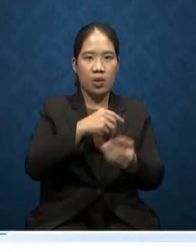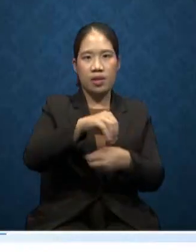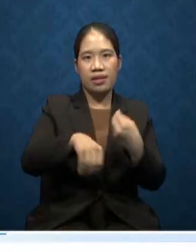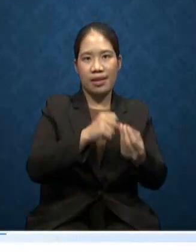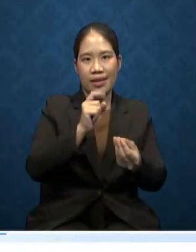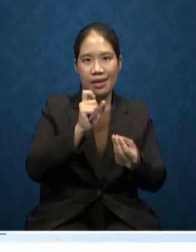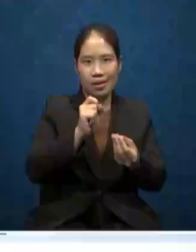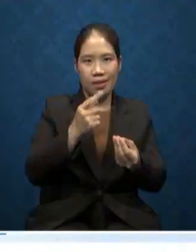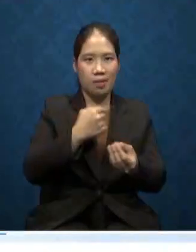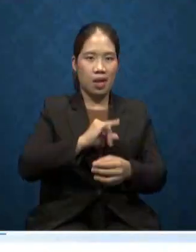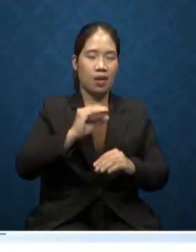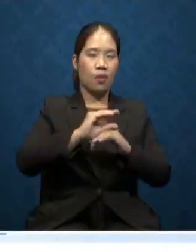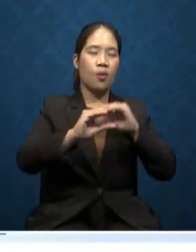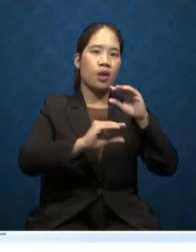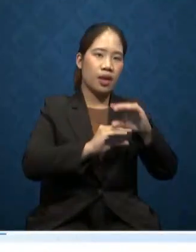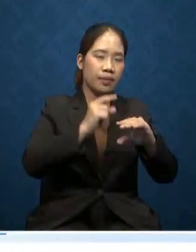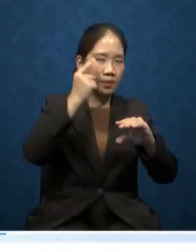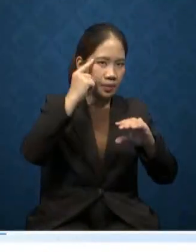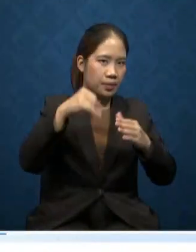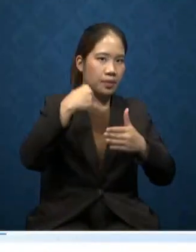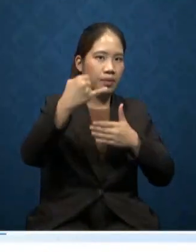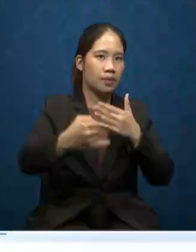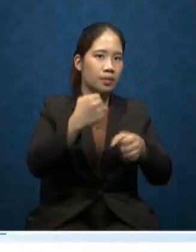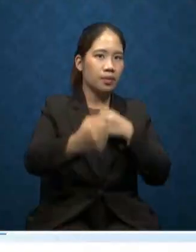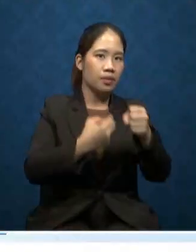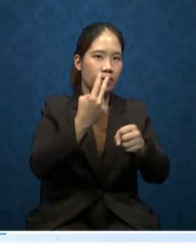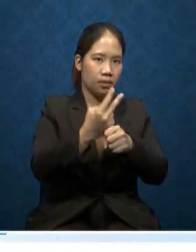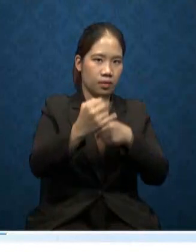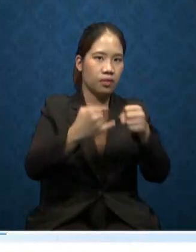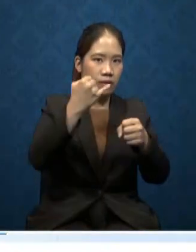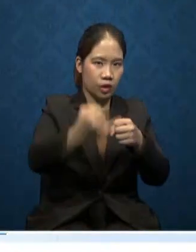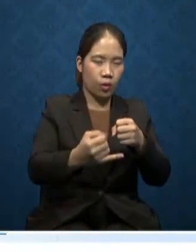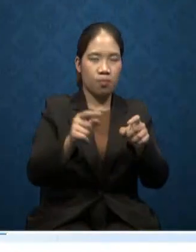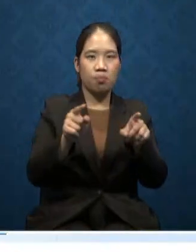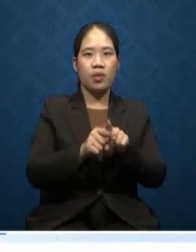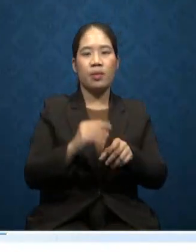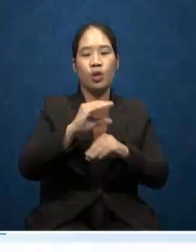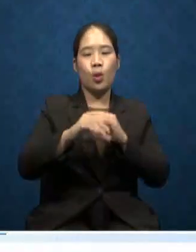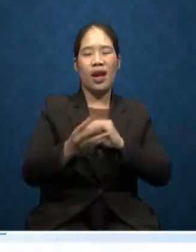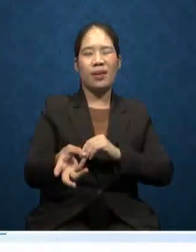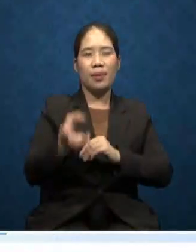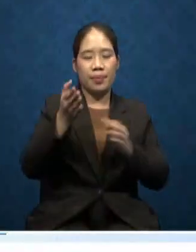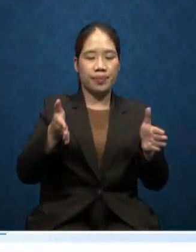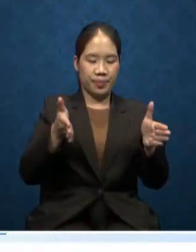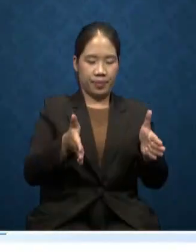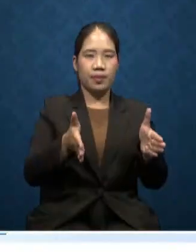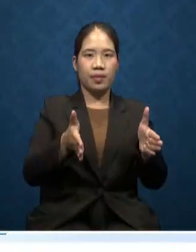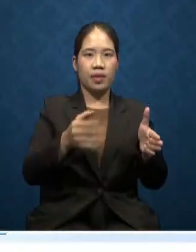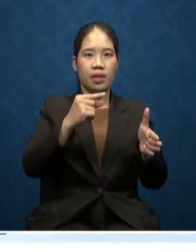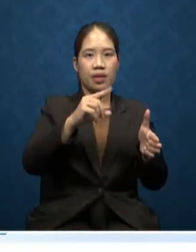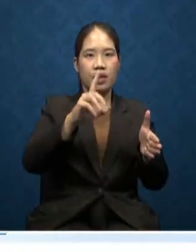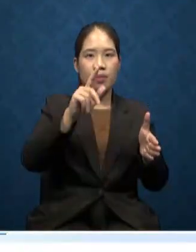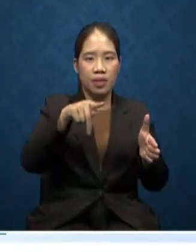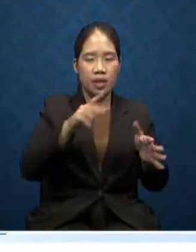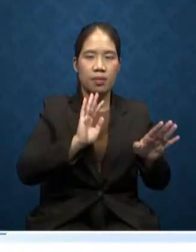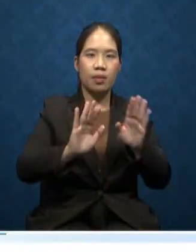นั้นบางโงการก็จะจบภายใน 2 ปีนะครั เป็โครงกระยะสั่น มัน formulate GDPราง GDPได้ประมาณ